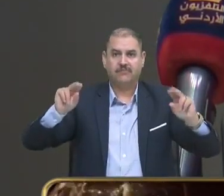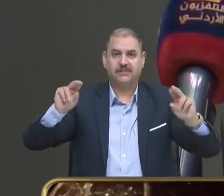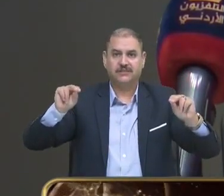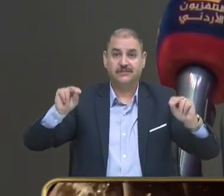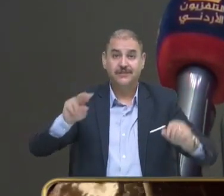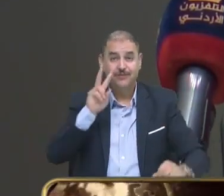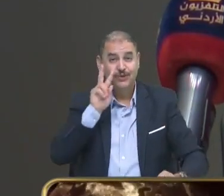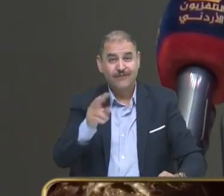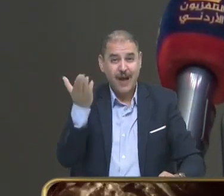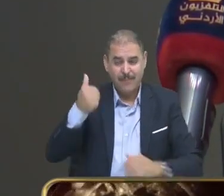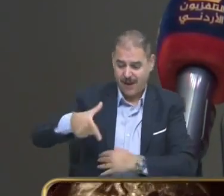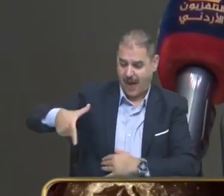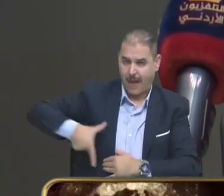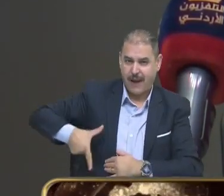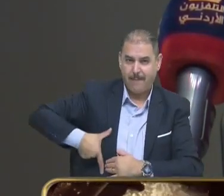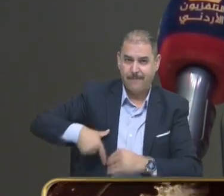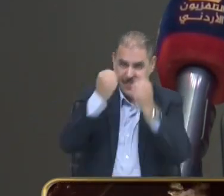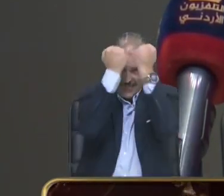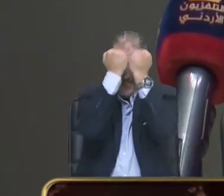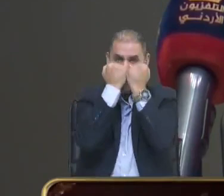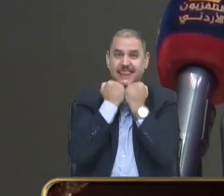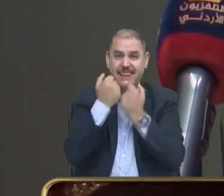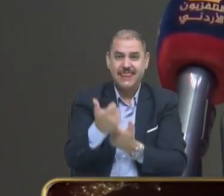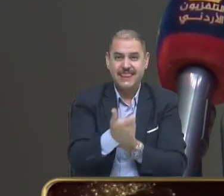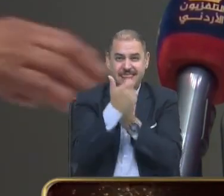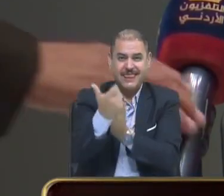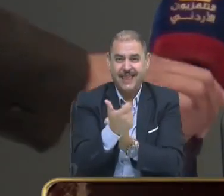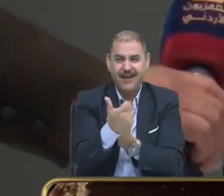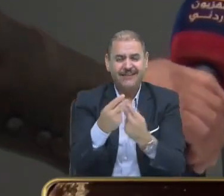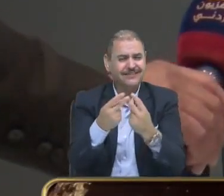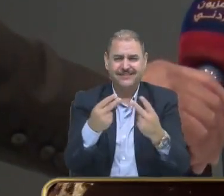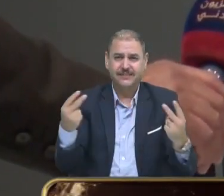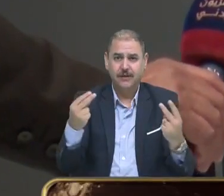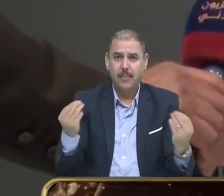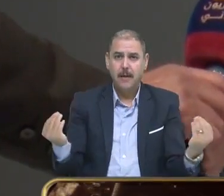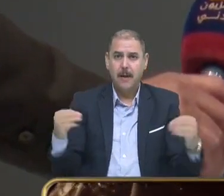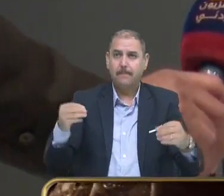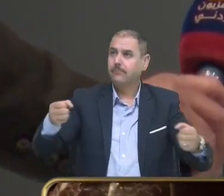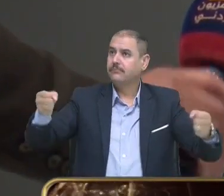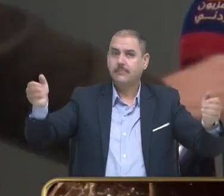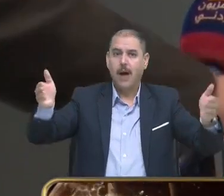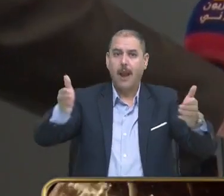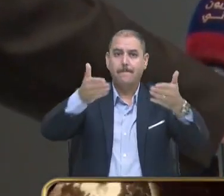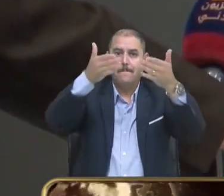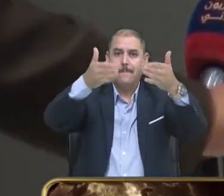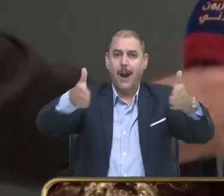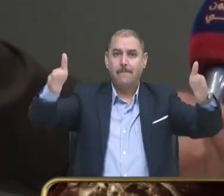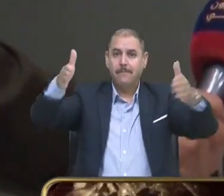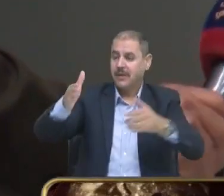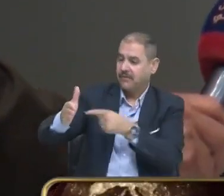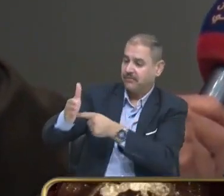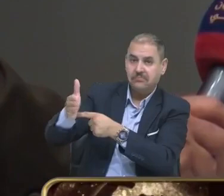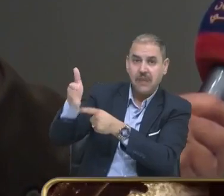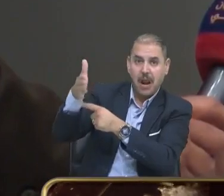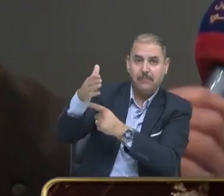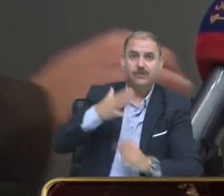العلمين، ولكن هناك الاستعمار إذا فكرنا من صفقة القرن أو ما